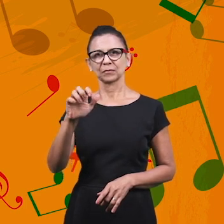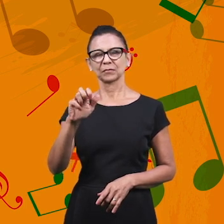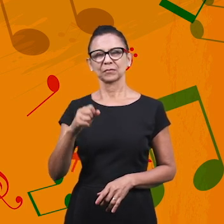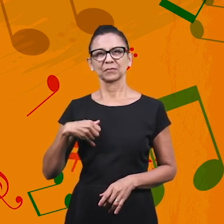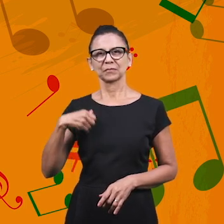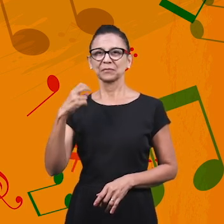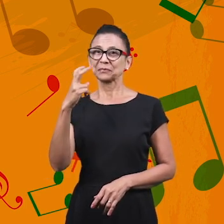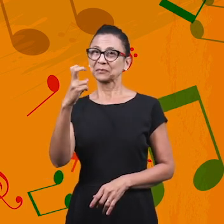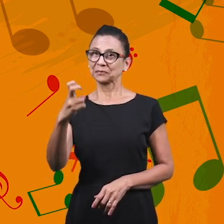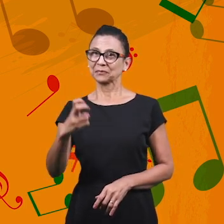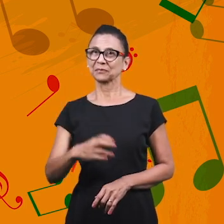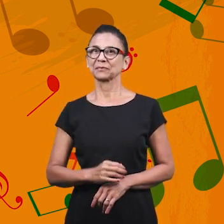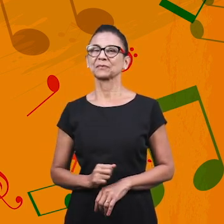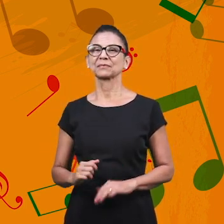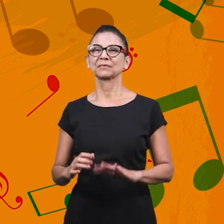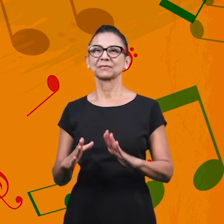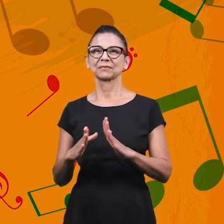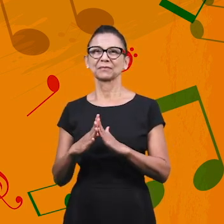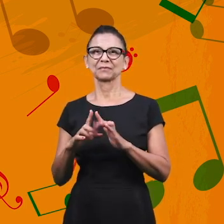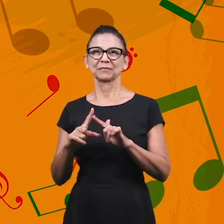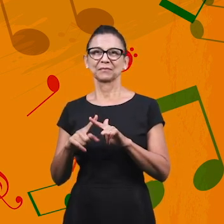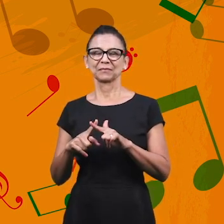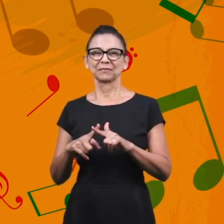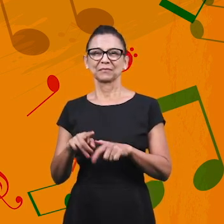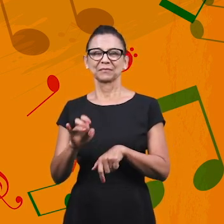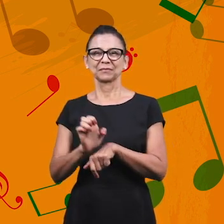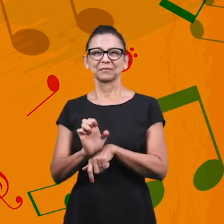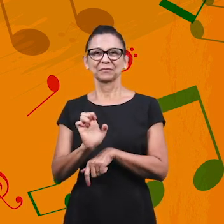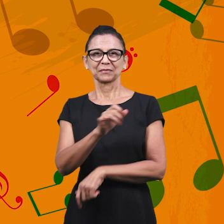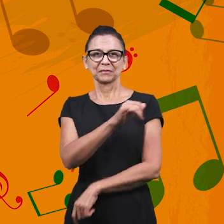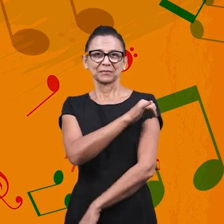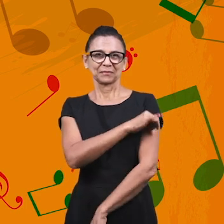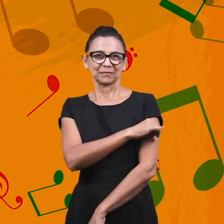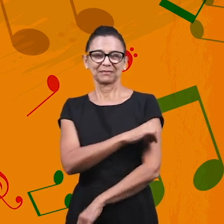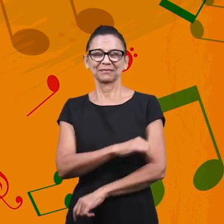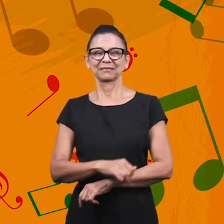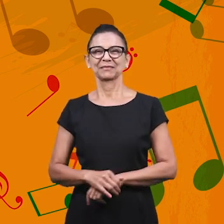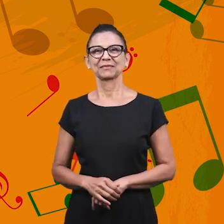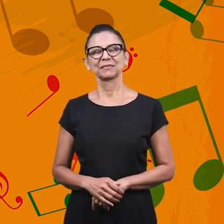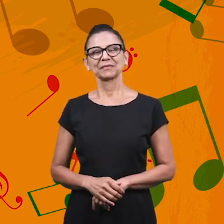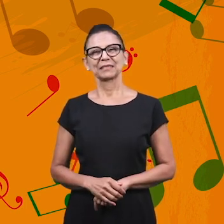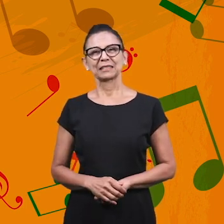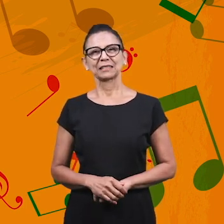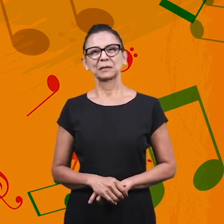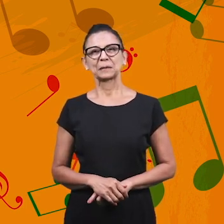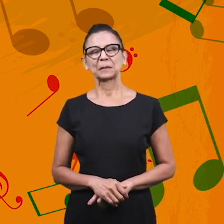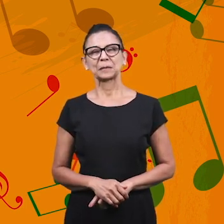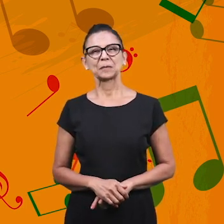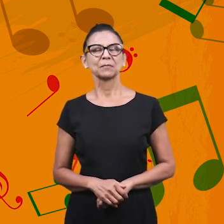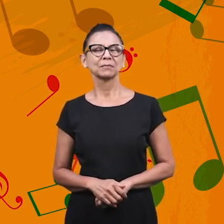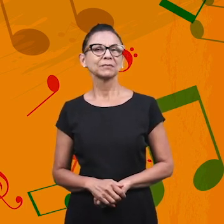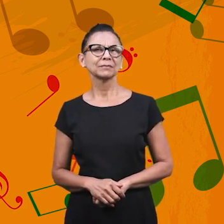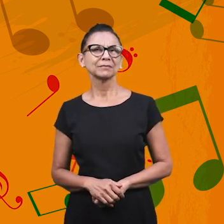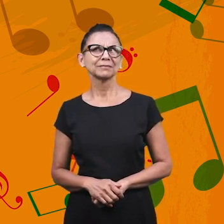София Элоиза Шавьер из города Вилла Дионизия, штата Сан-Паулу.